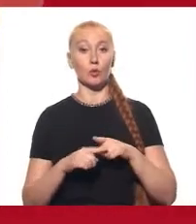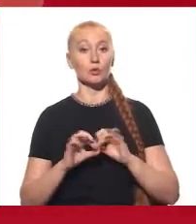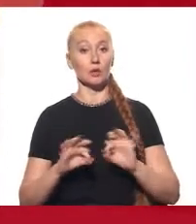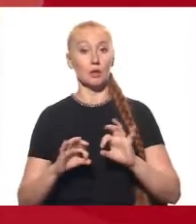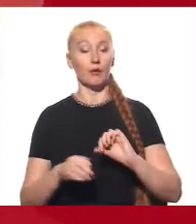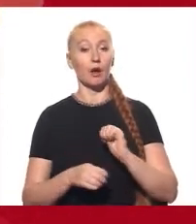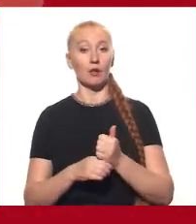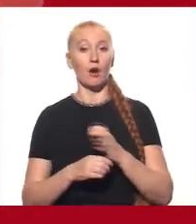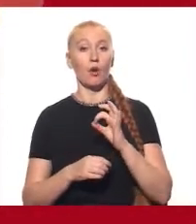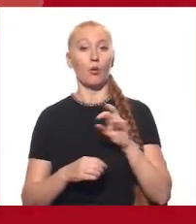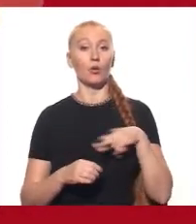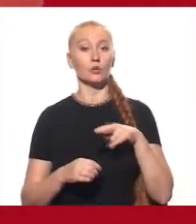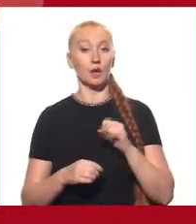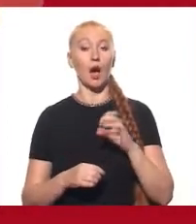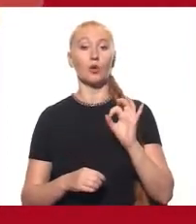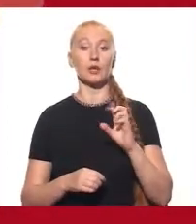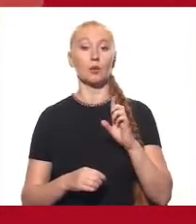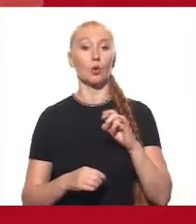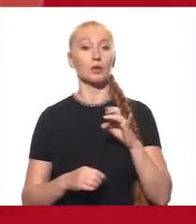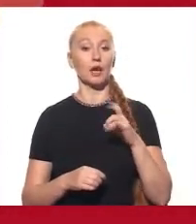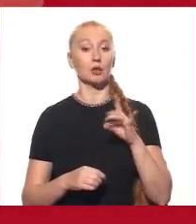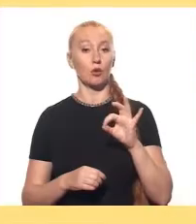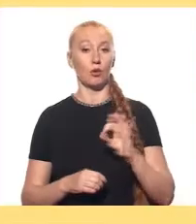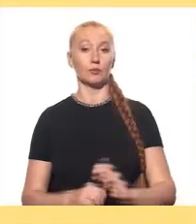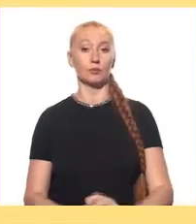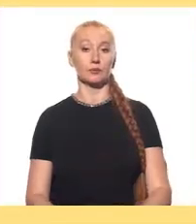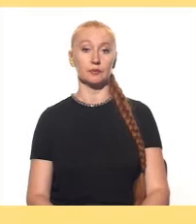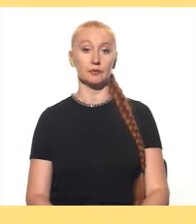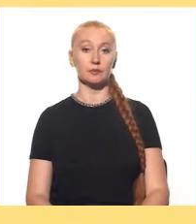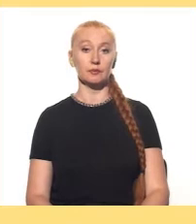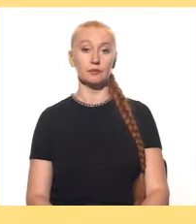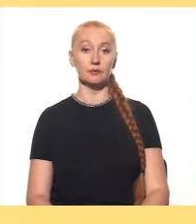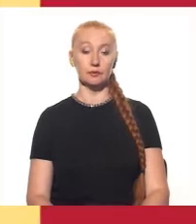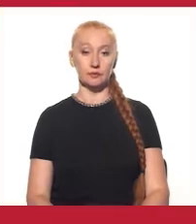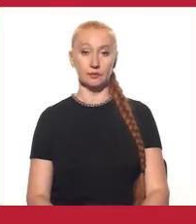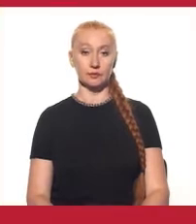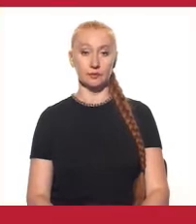розповів голова облдержадміністрації Олександр Бондаренко.